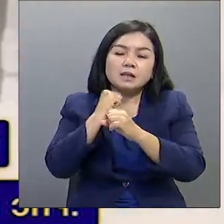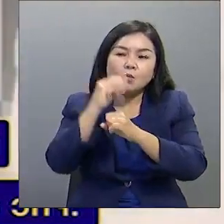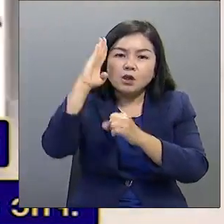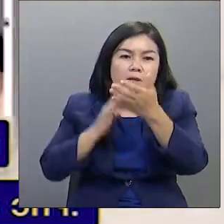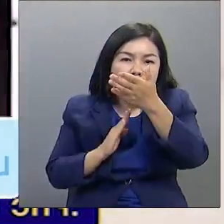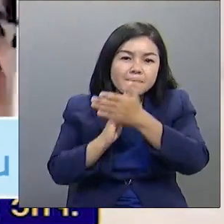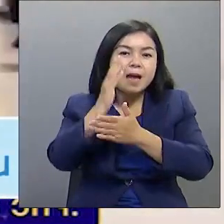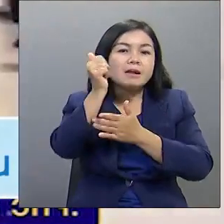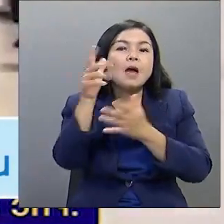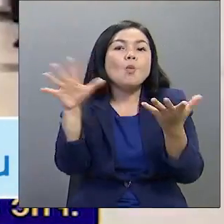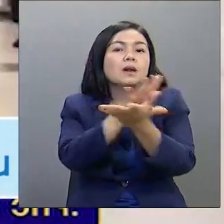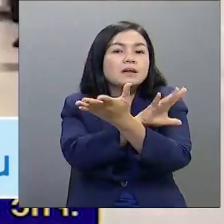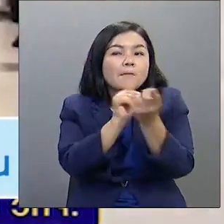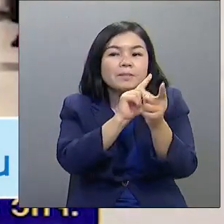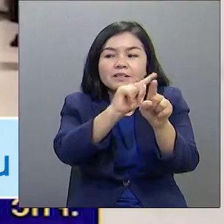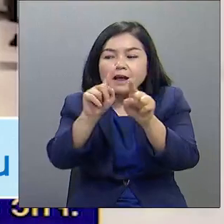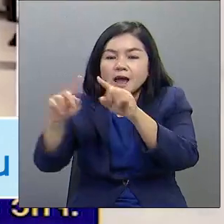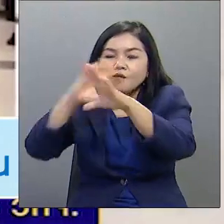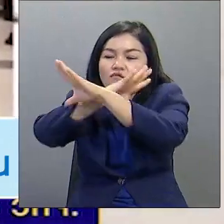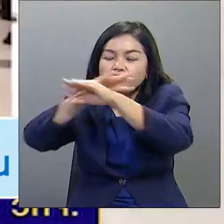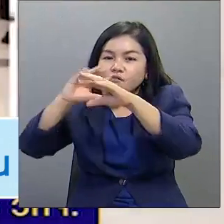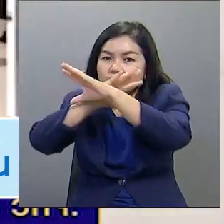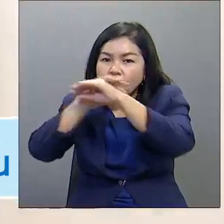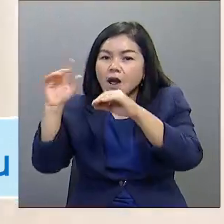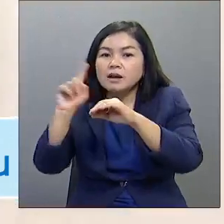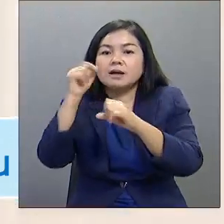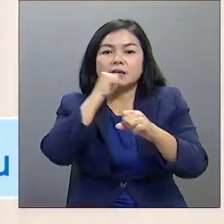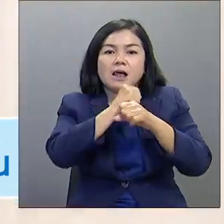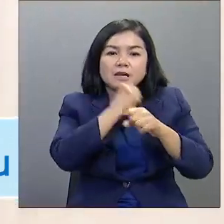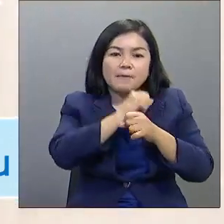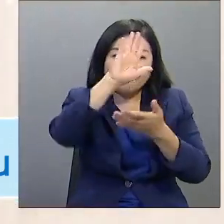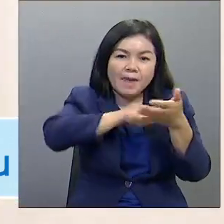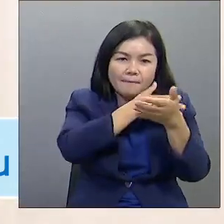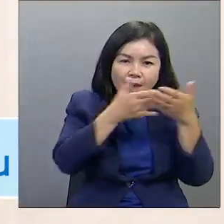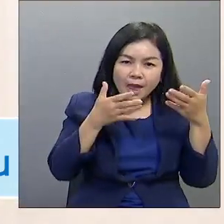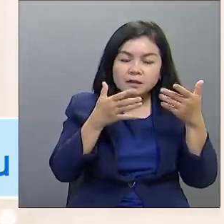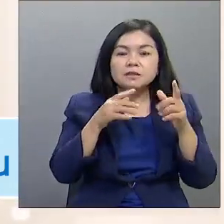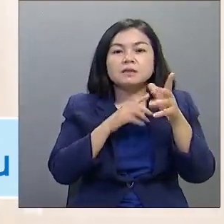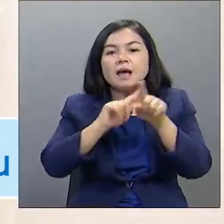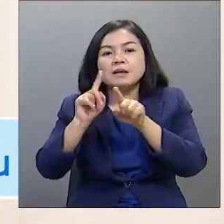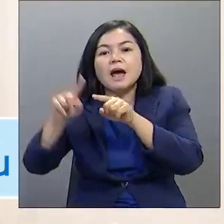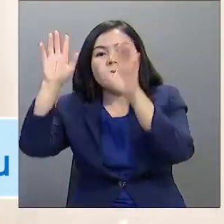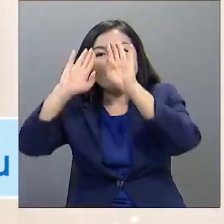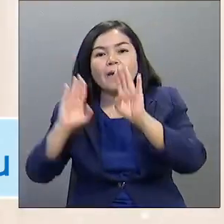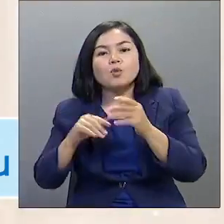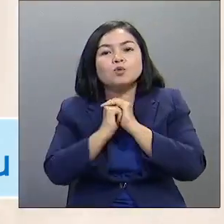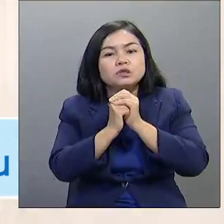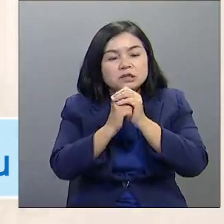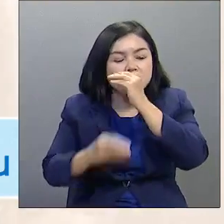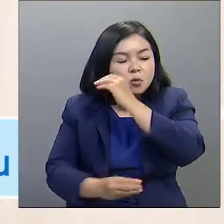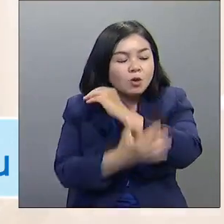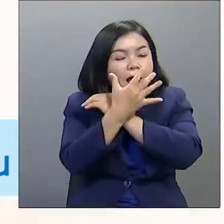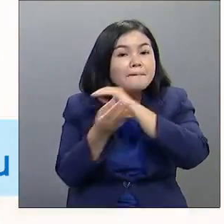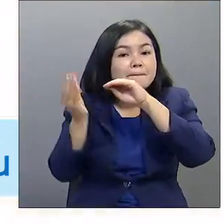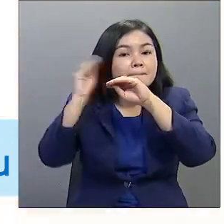างความรู้ด้านวัฒนธรรมนะคะรวมถึงปรัชญาการทำธุรกิจและยุทธศาสตร์การพัฒนาประเทศของจีนเพิ่มโอกาสและประสานความร่ว